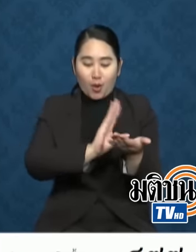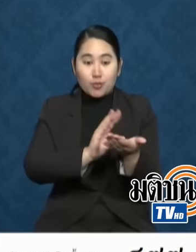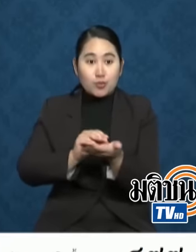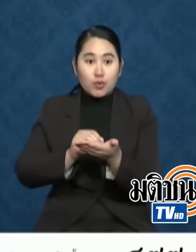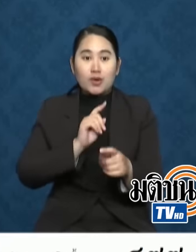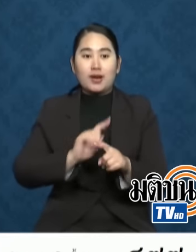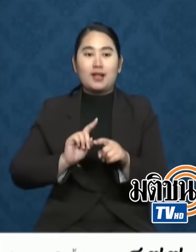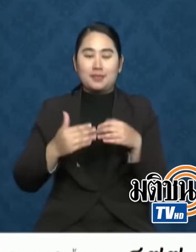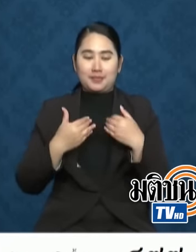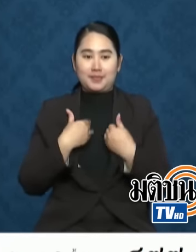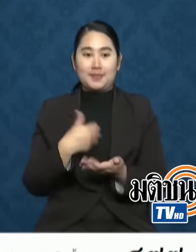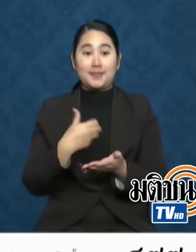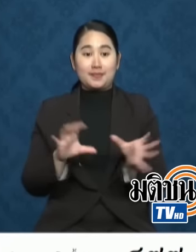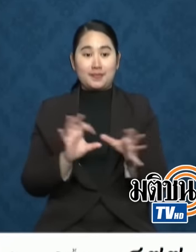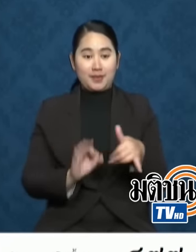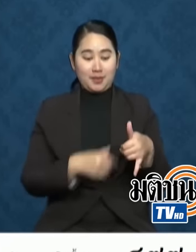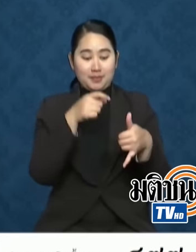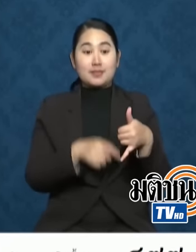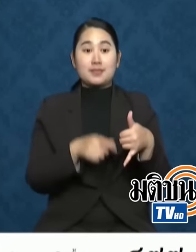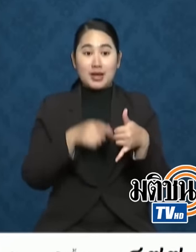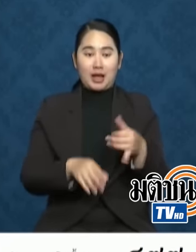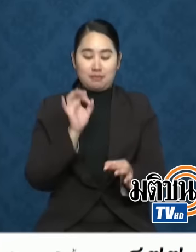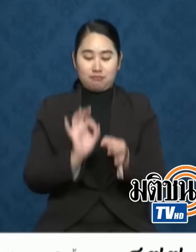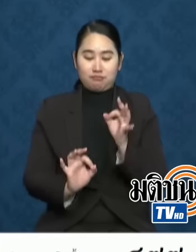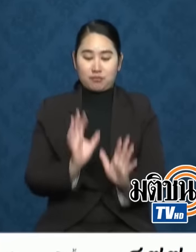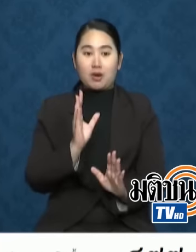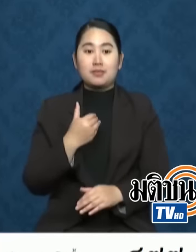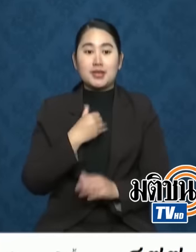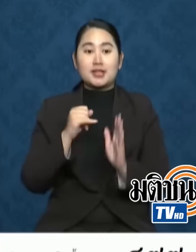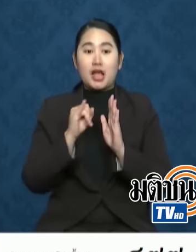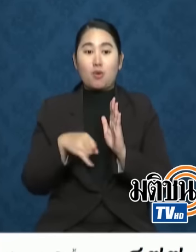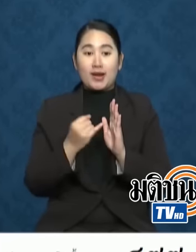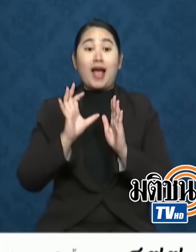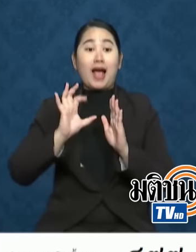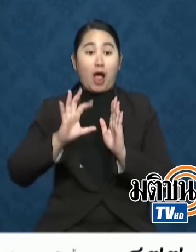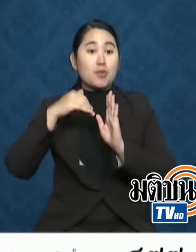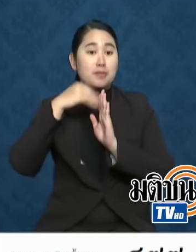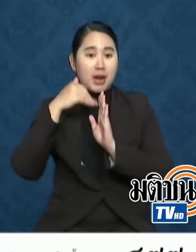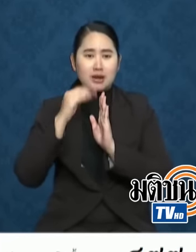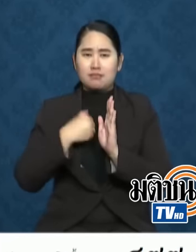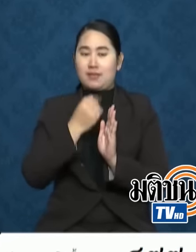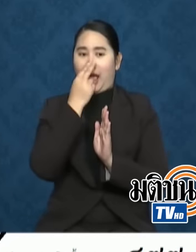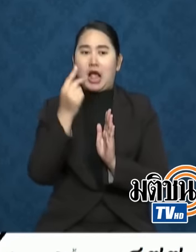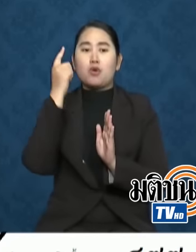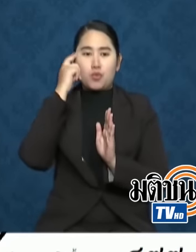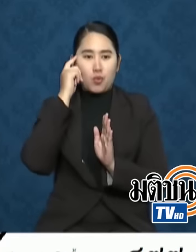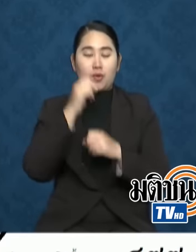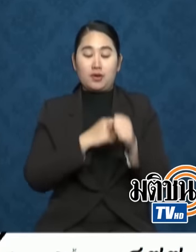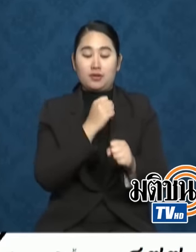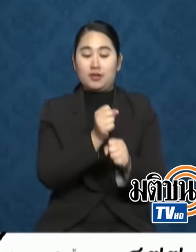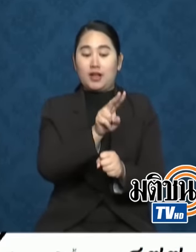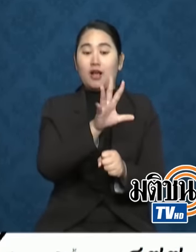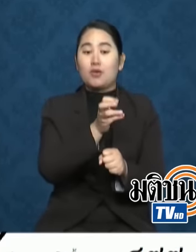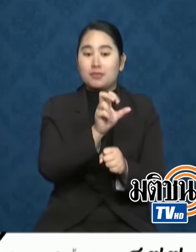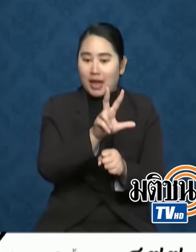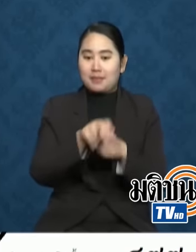กตัวอย่างเรามีข้อมูลพฤติกรรมไฟการเผาไหม้ในพื้นที่9จังหวัดภาคเหนือตอนบนเราเห็นหมดครับว่า63ถึง